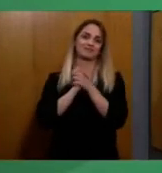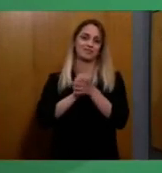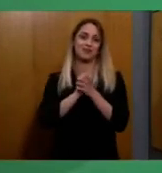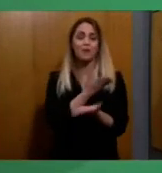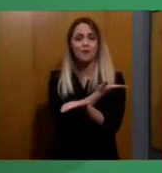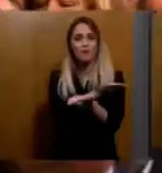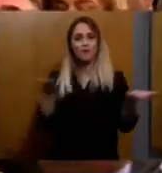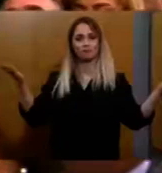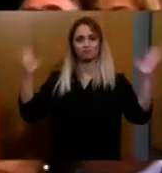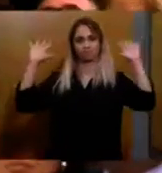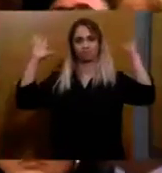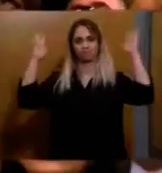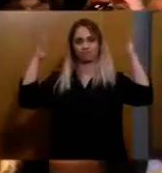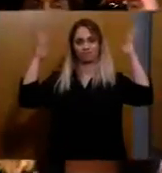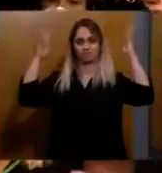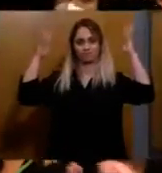εσάς.